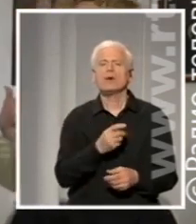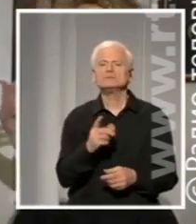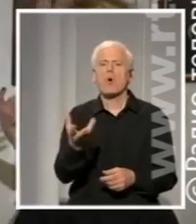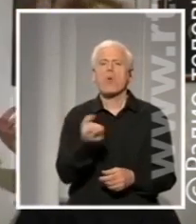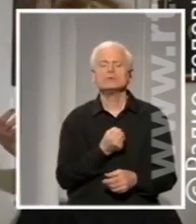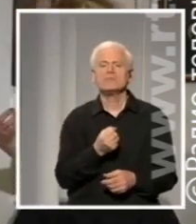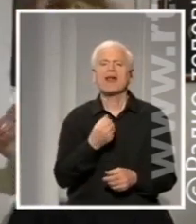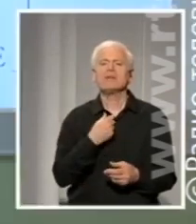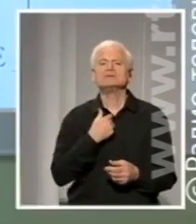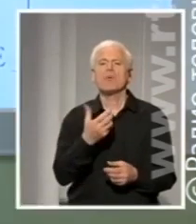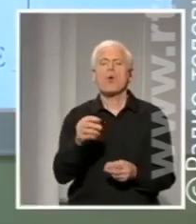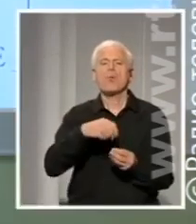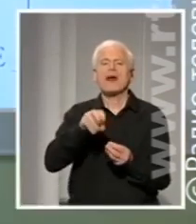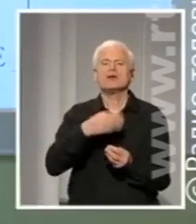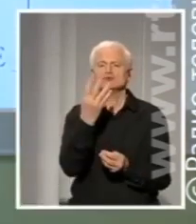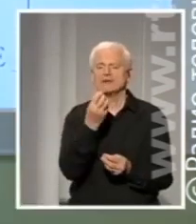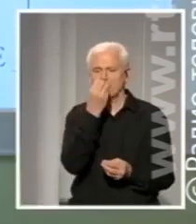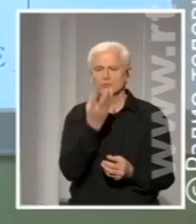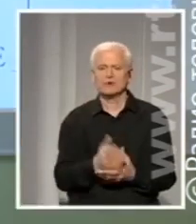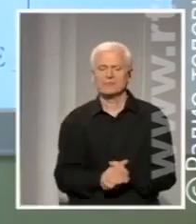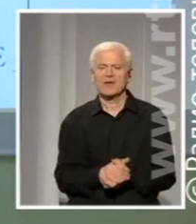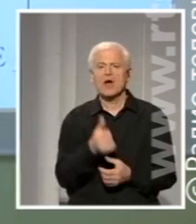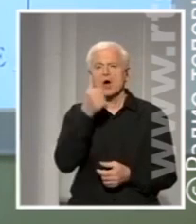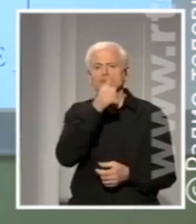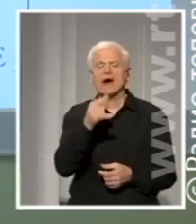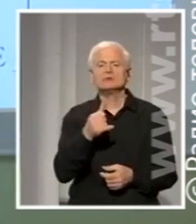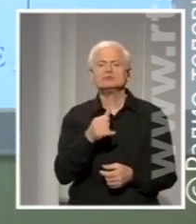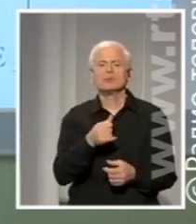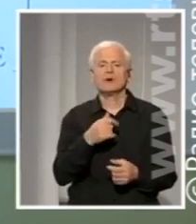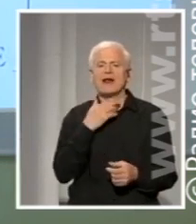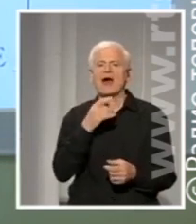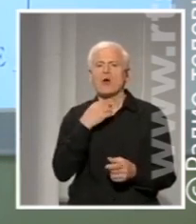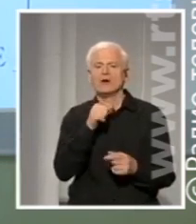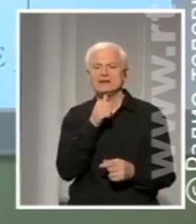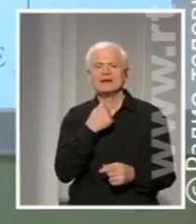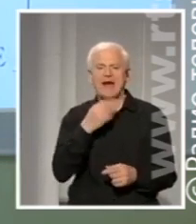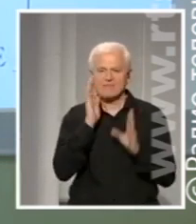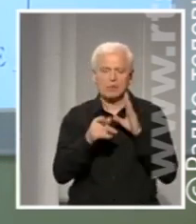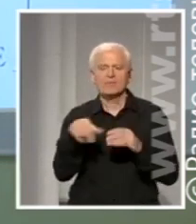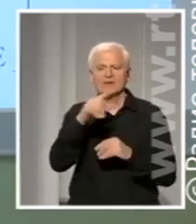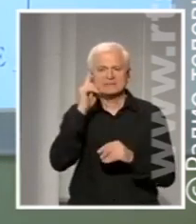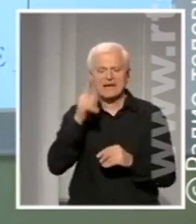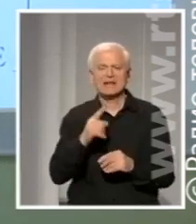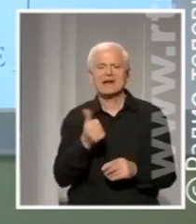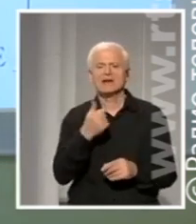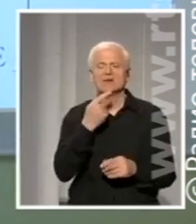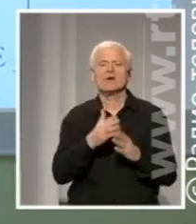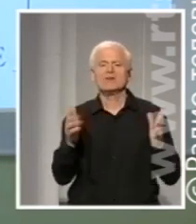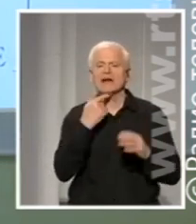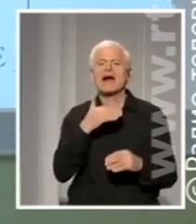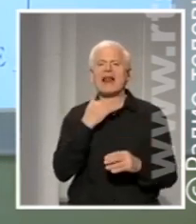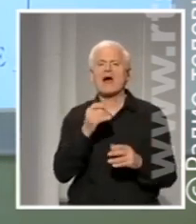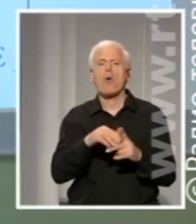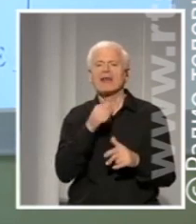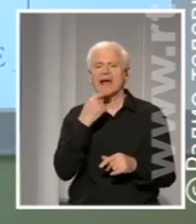smo 4 ruže. Prvo pitanje za vas, šta su glagoli? Verujem da znate da će većina reći da su glagoli